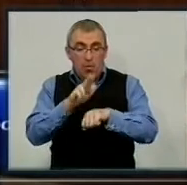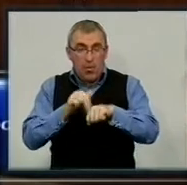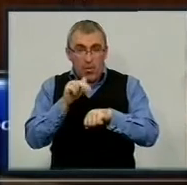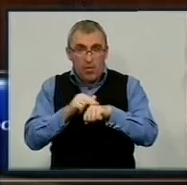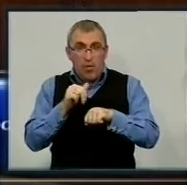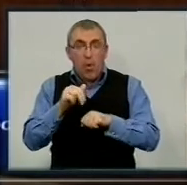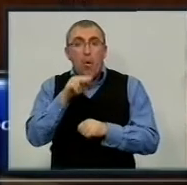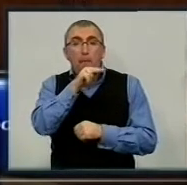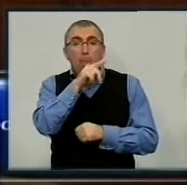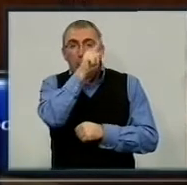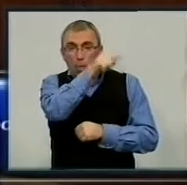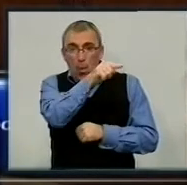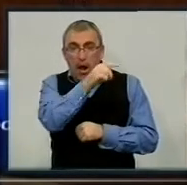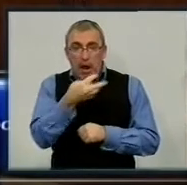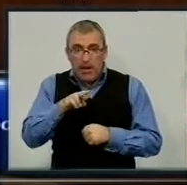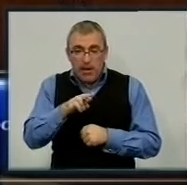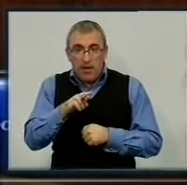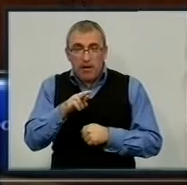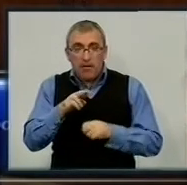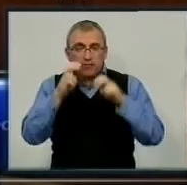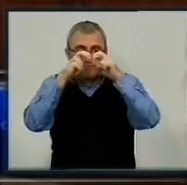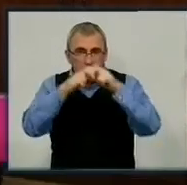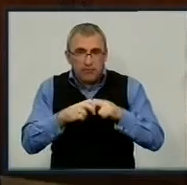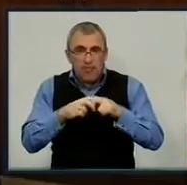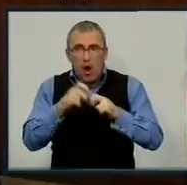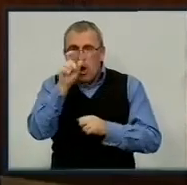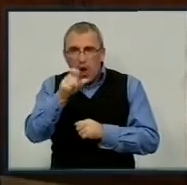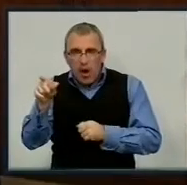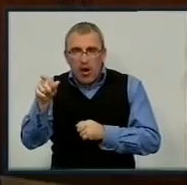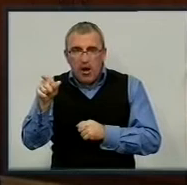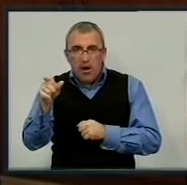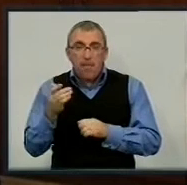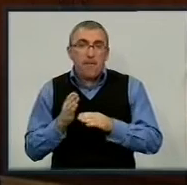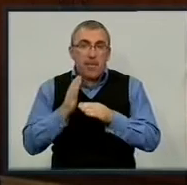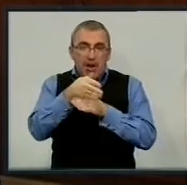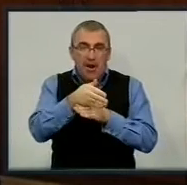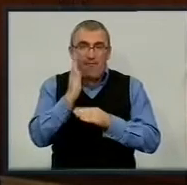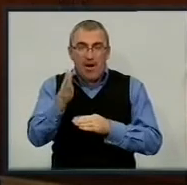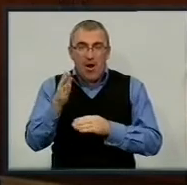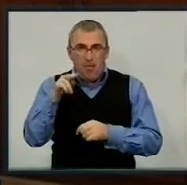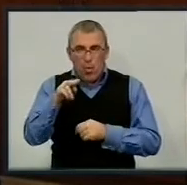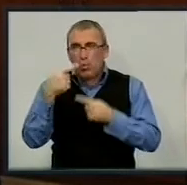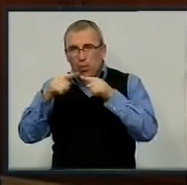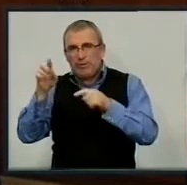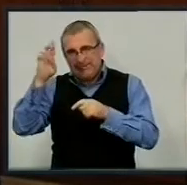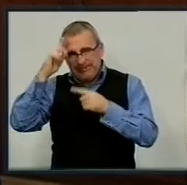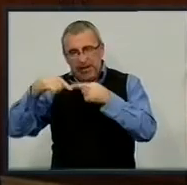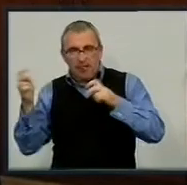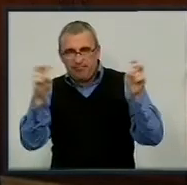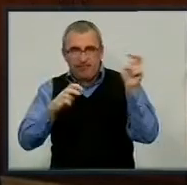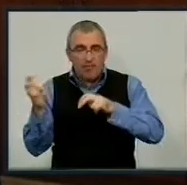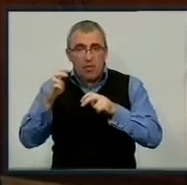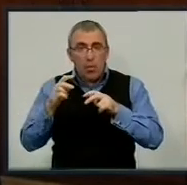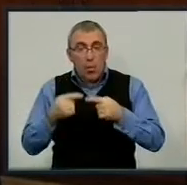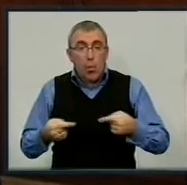органов Португалии проводили идентификацию граждан приехавших в португалию из других стран установили факт